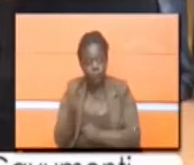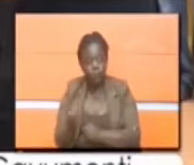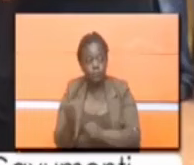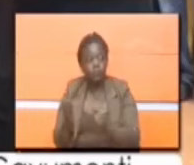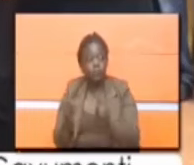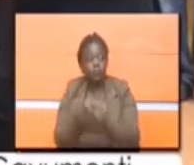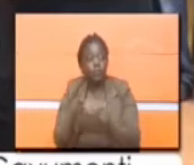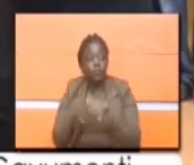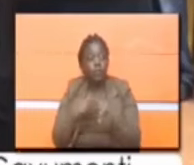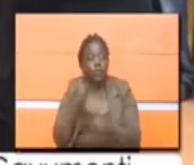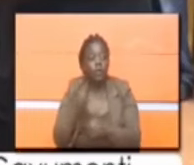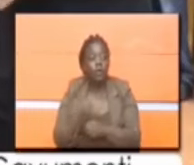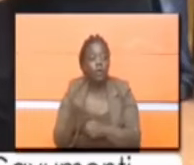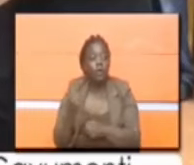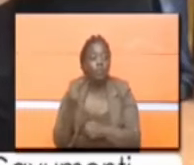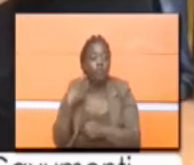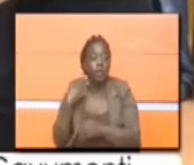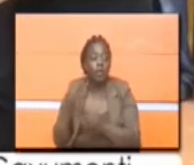Kanzire ku baganda bange,